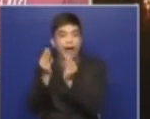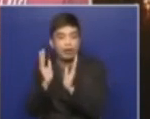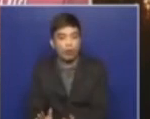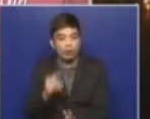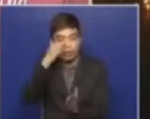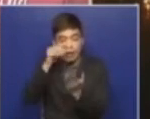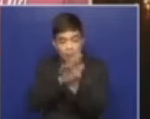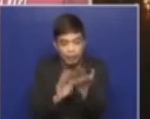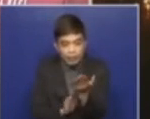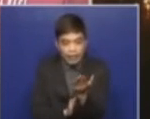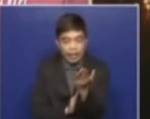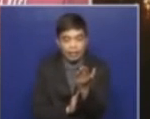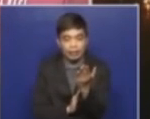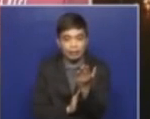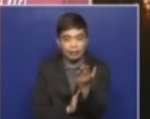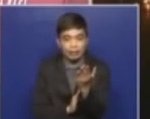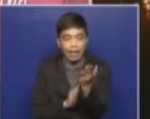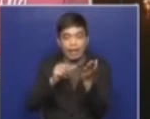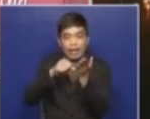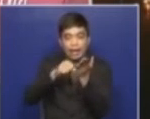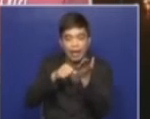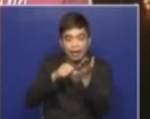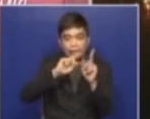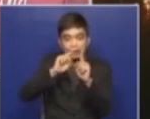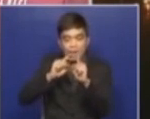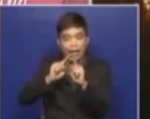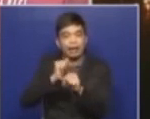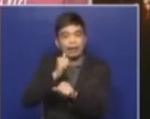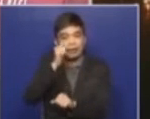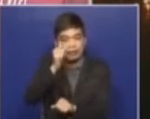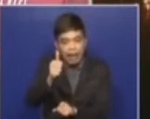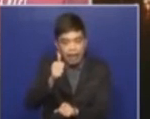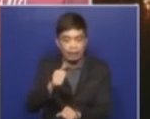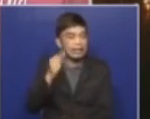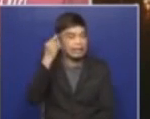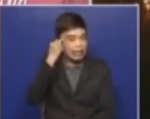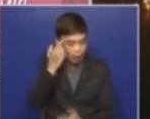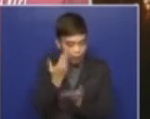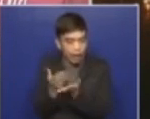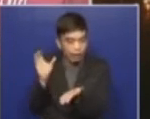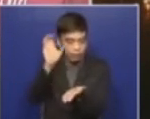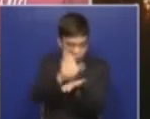างที่ทำให้เกิดผู้นำแบบนี้ดิฉันคิดว่าการลงทุนครั้งนี้คุ้มเสียยิ่งกว่